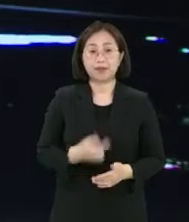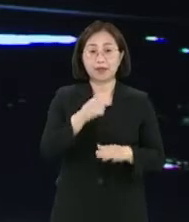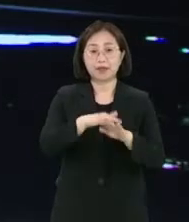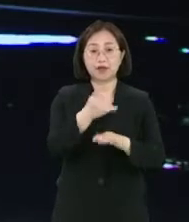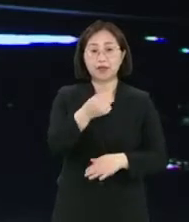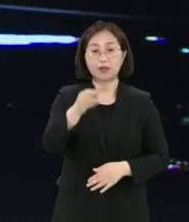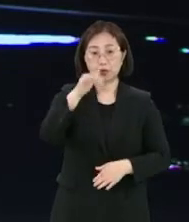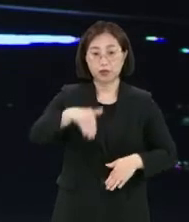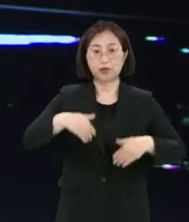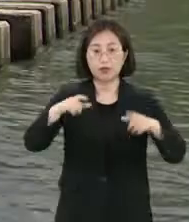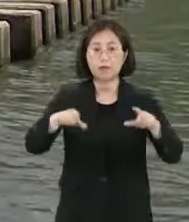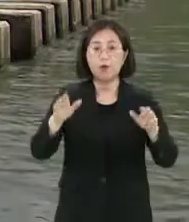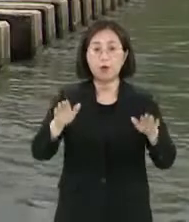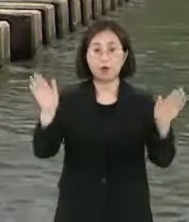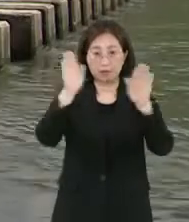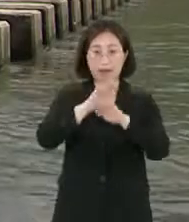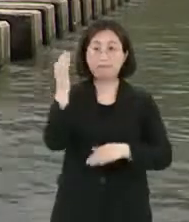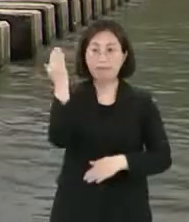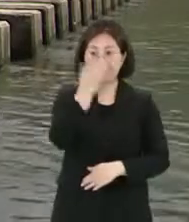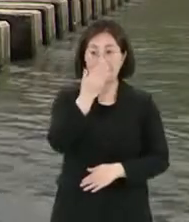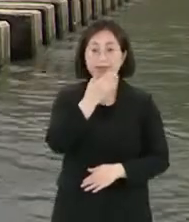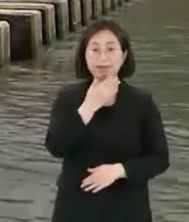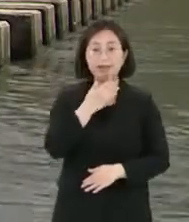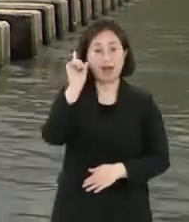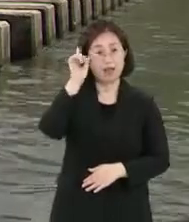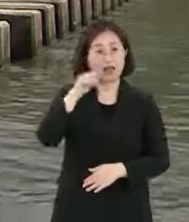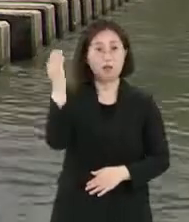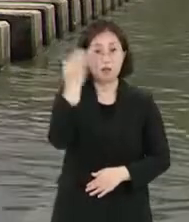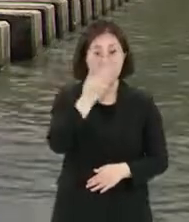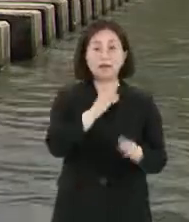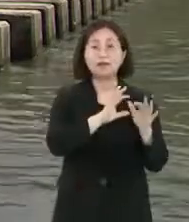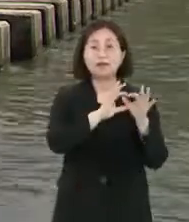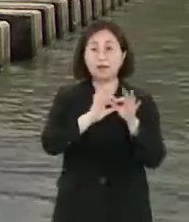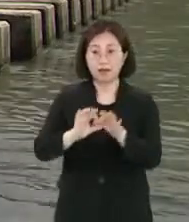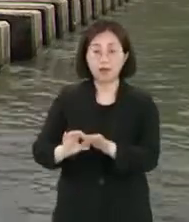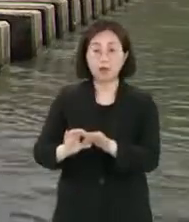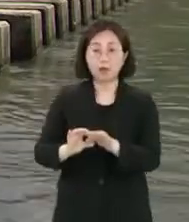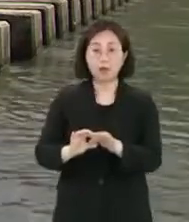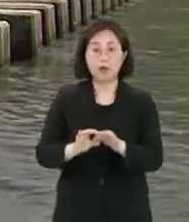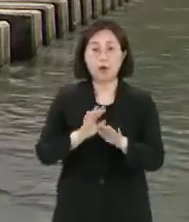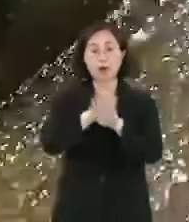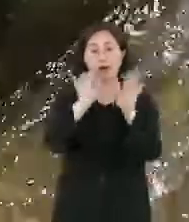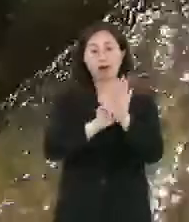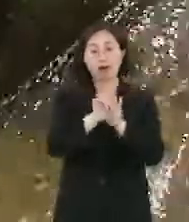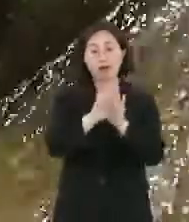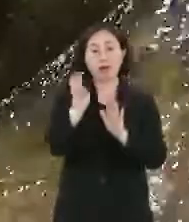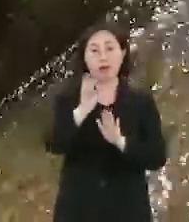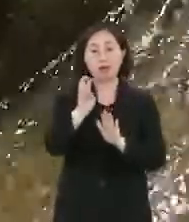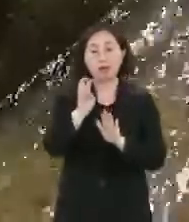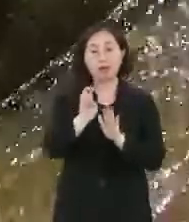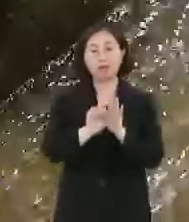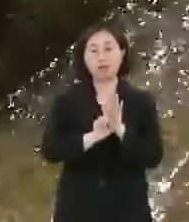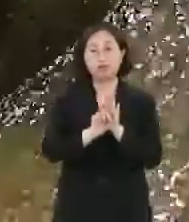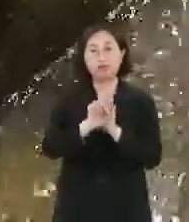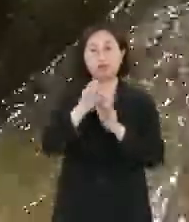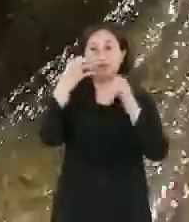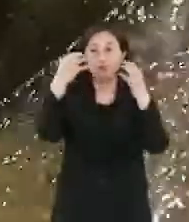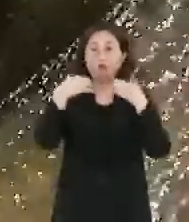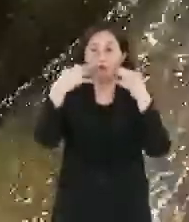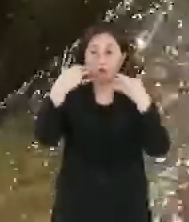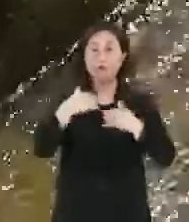대전과 세종 충남은 오늘 밤 대체로 맑겠습니다. 내일도 맑은 날씨는 이어지겠지만 낮에는 30도 안팎의 초여름